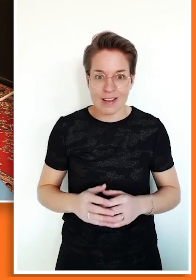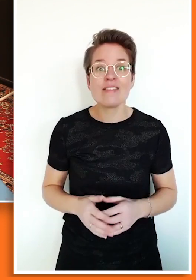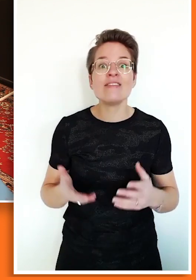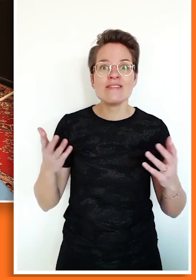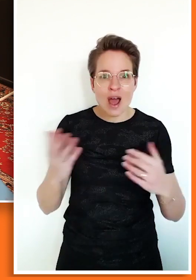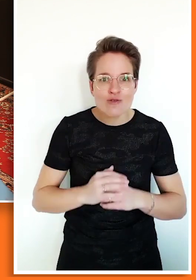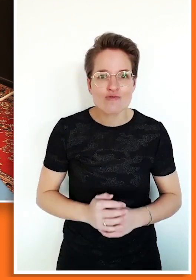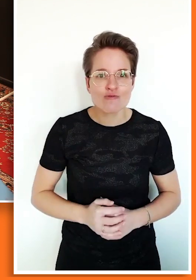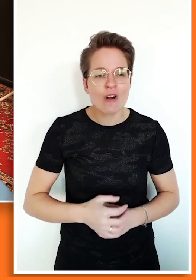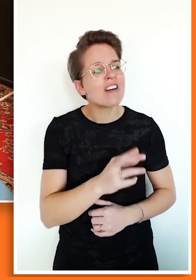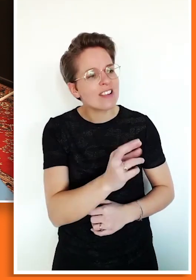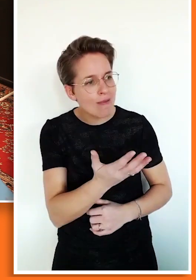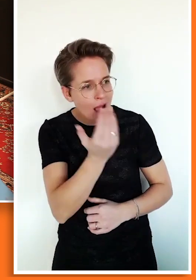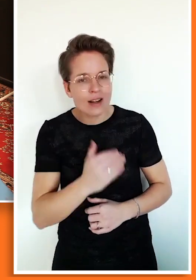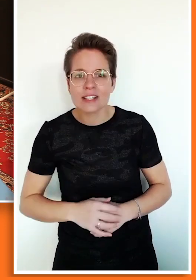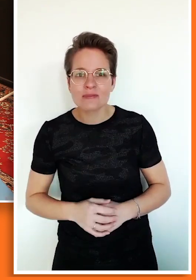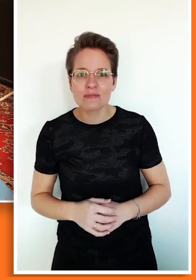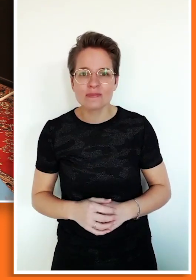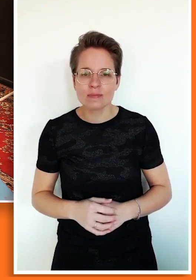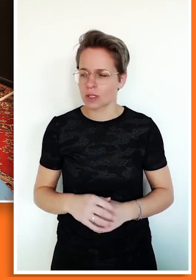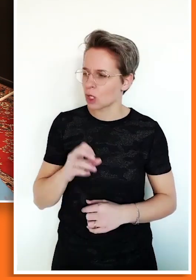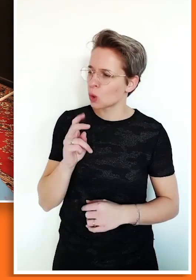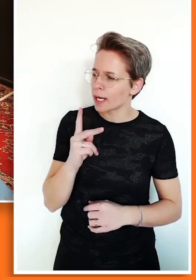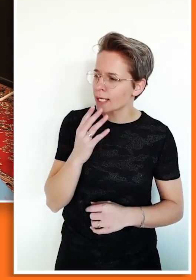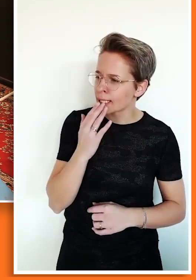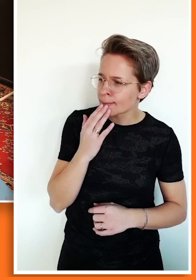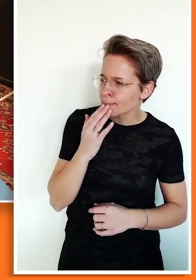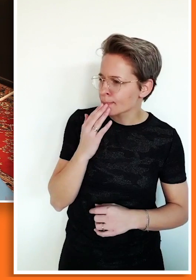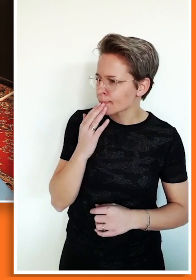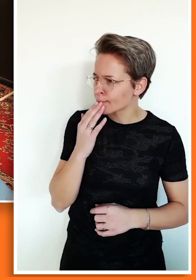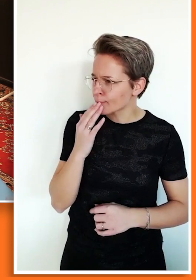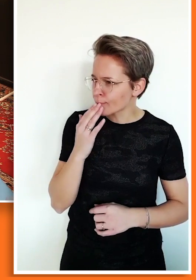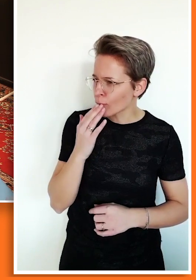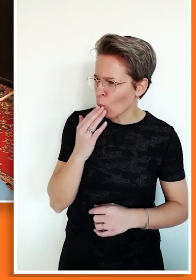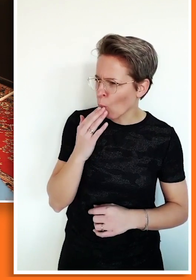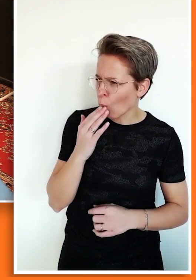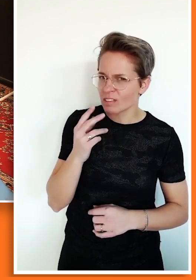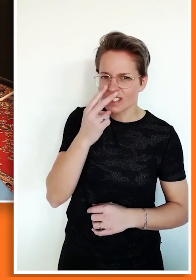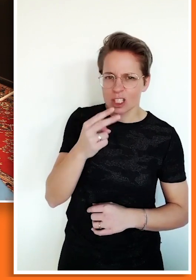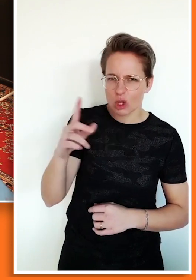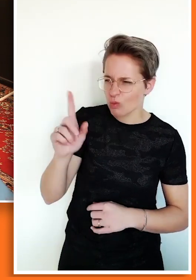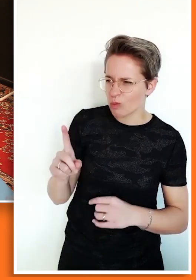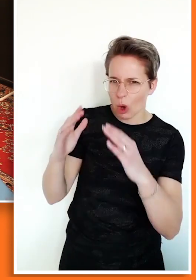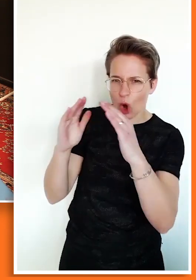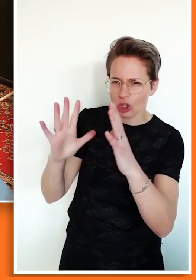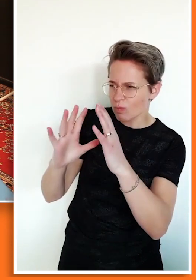Nou, raad maar, Kees. Oké. Zo hé, dat is een grote boomhut. Wat